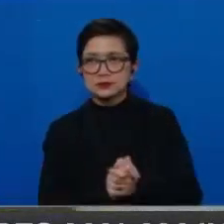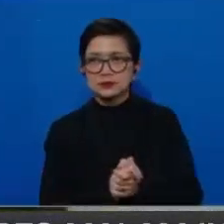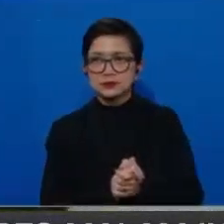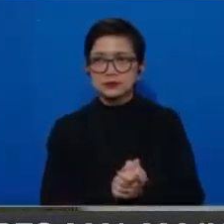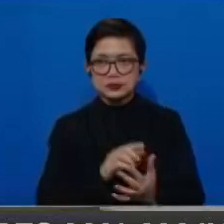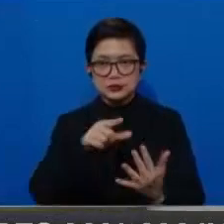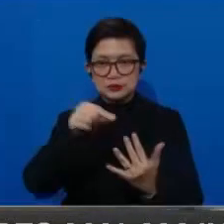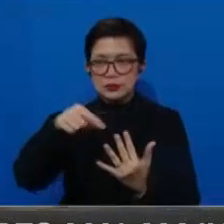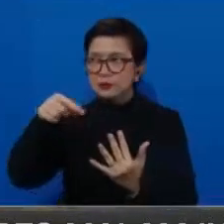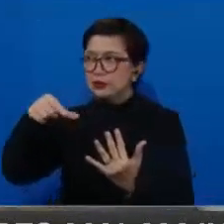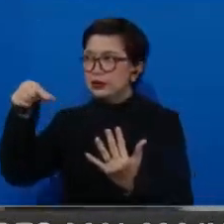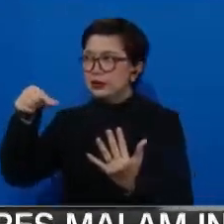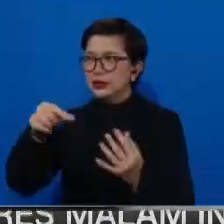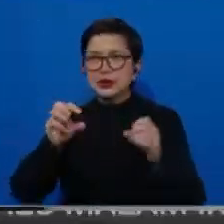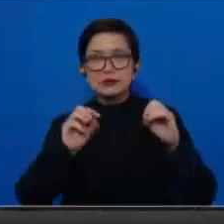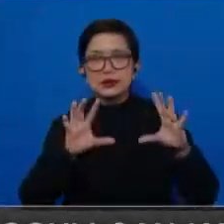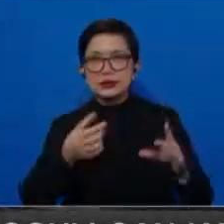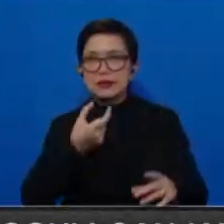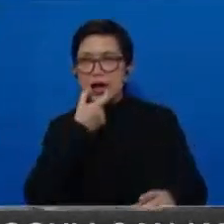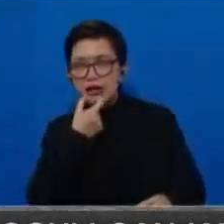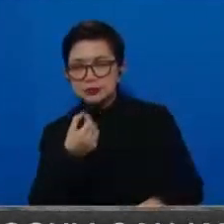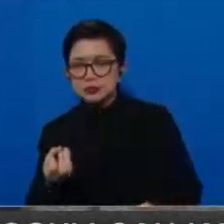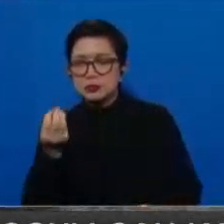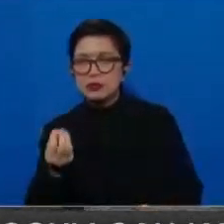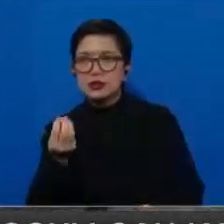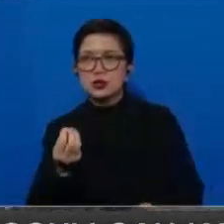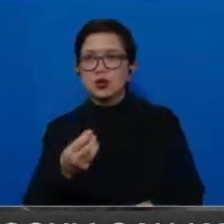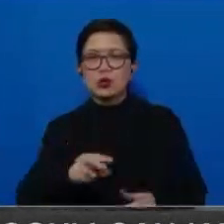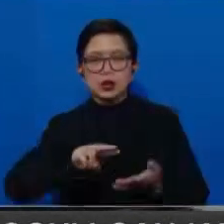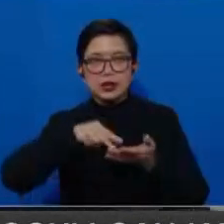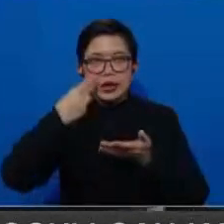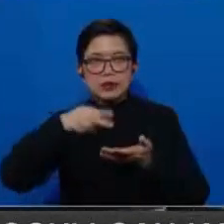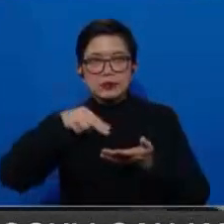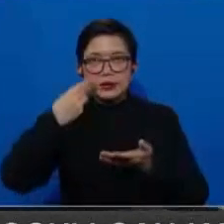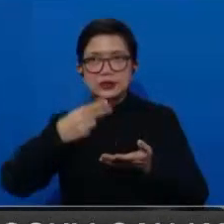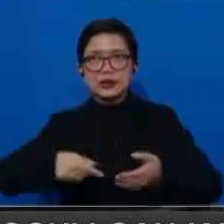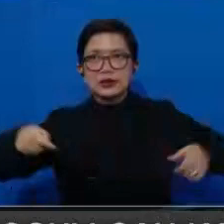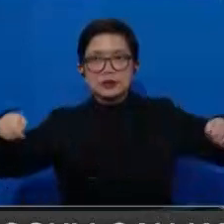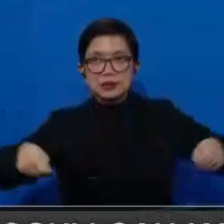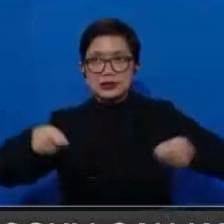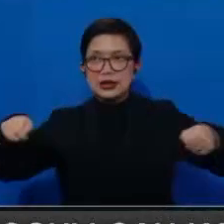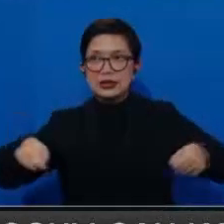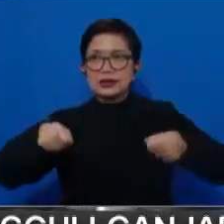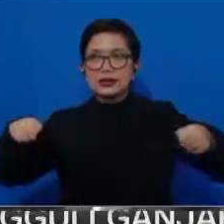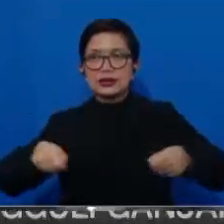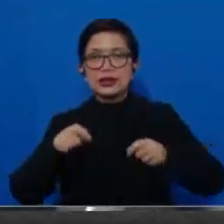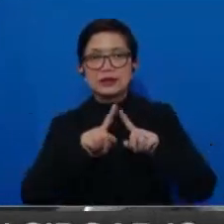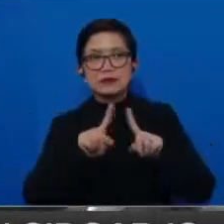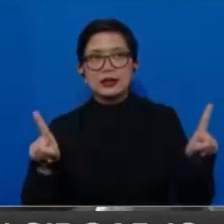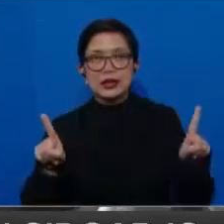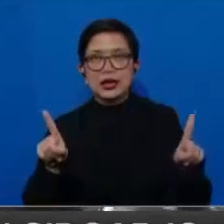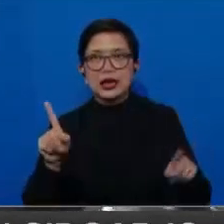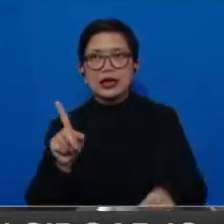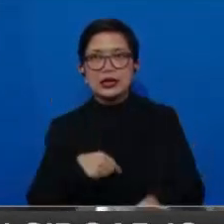yang bisa dipilih konsumen, mulai dari kerupuk, bakso, sampai mie. Cara memasak dan penyajiannya pun berbeda dari